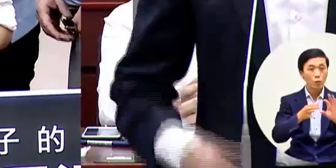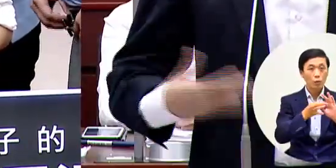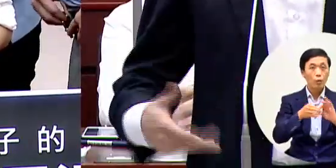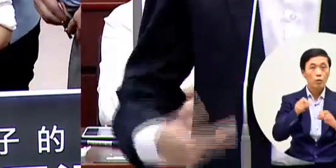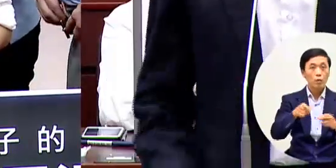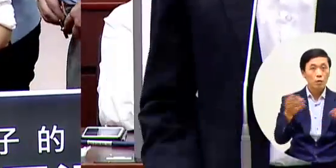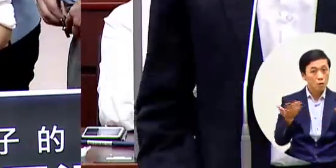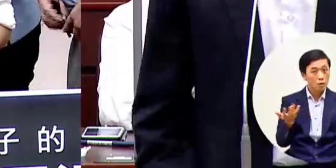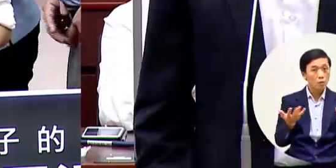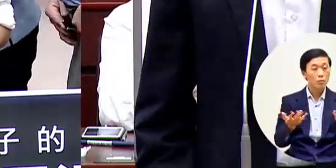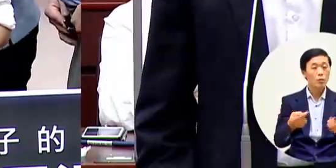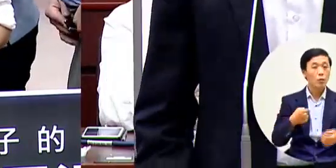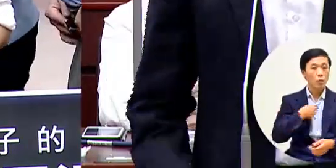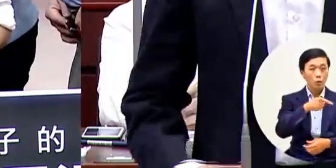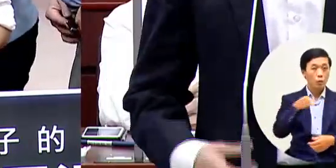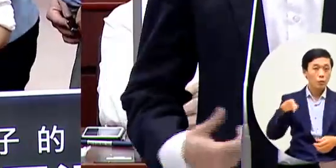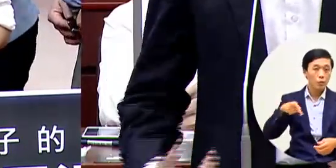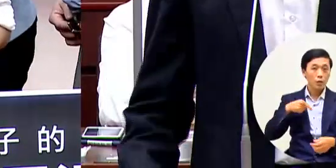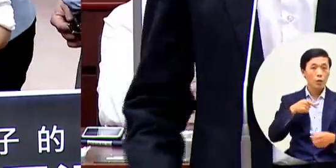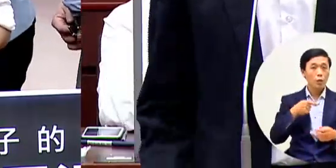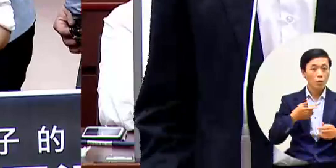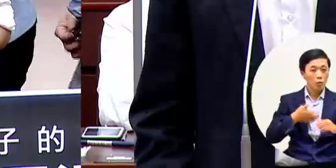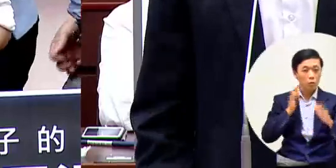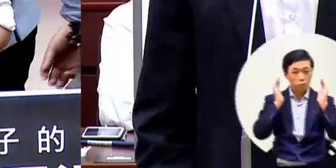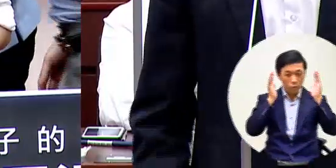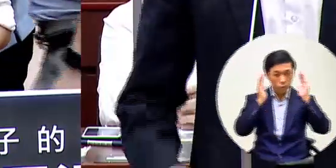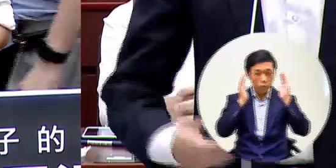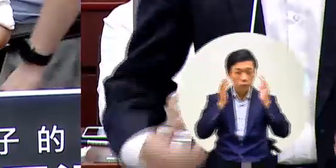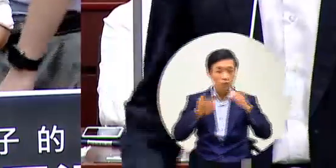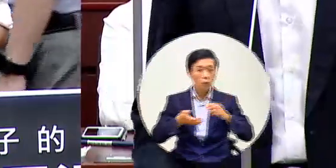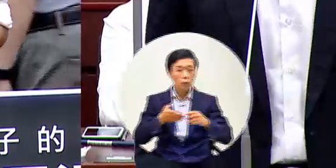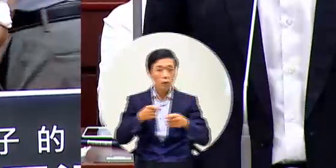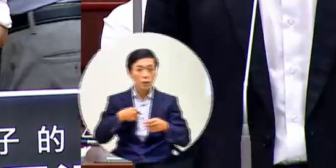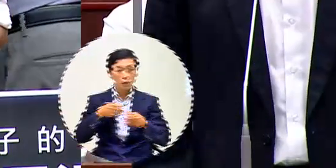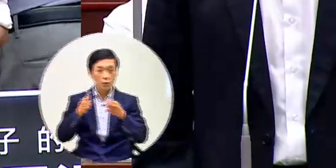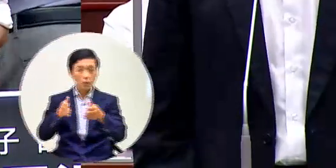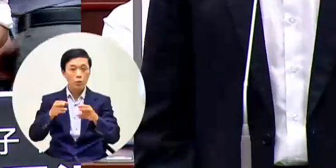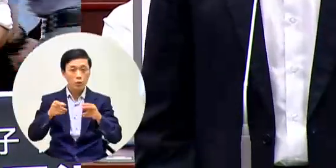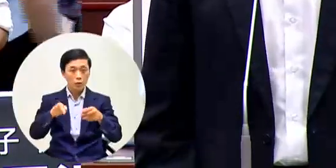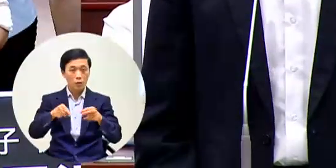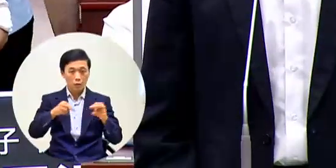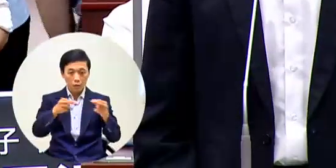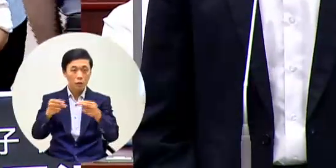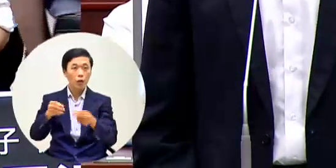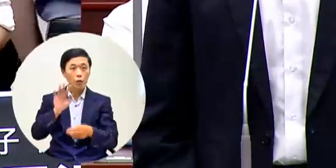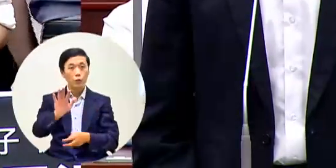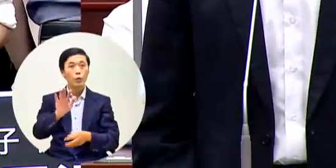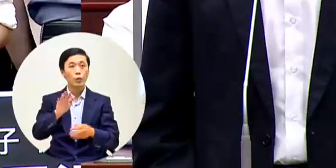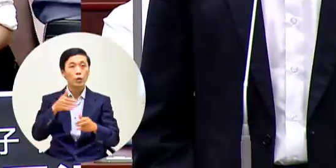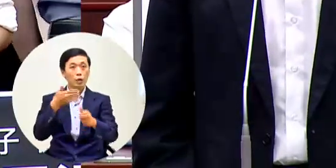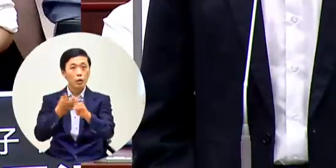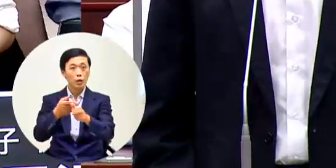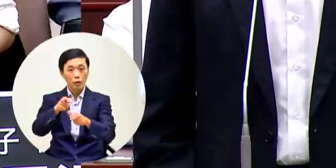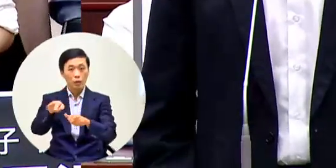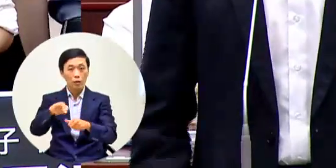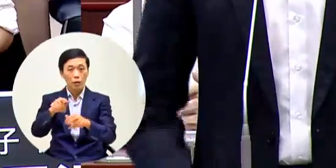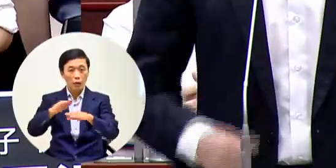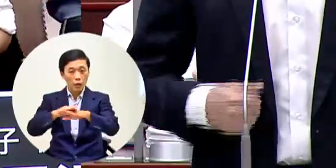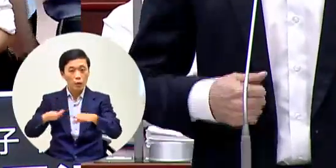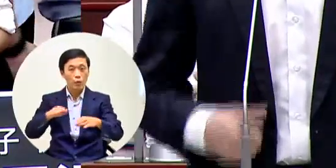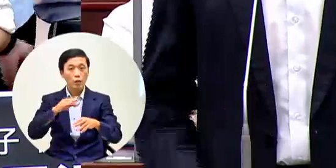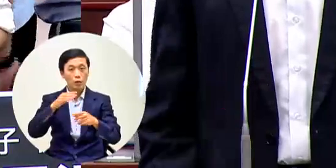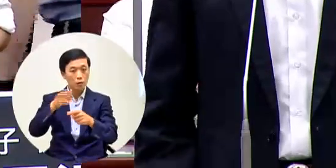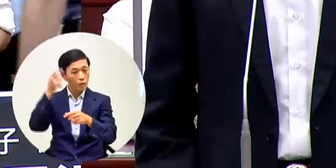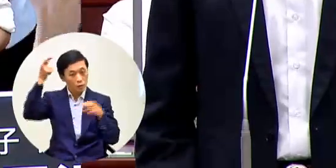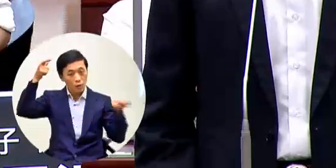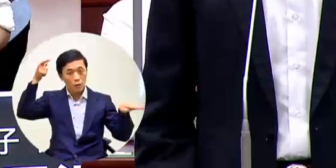子哦，我们是非常用心的来想来改善哦。给人安全是天使哦， 局长， 救人苦难